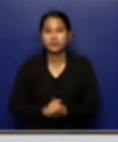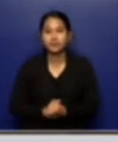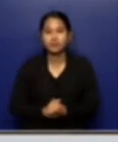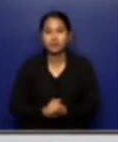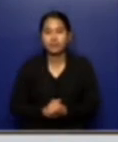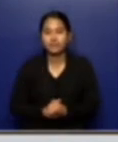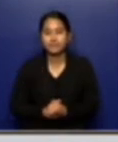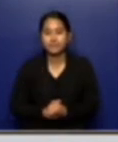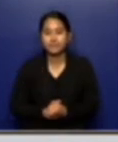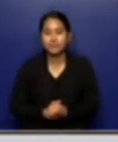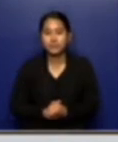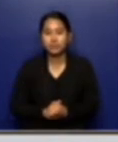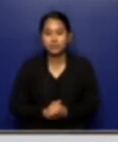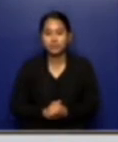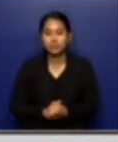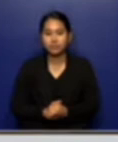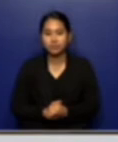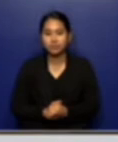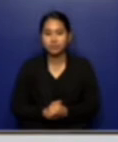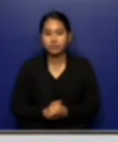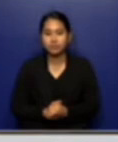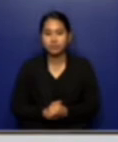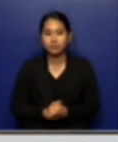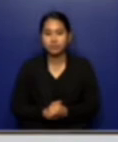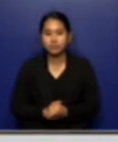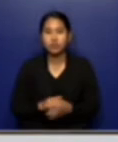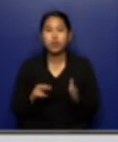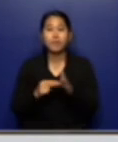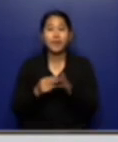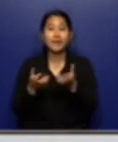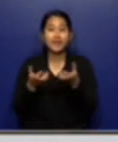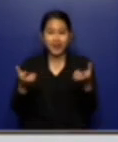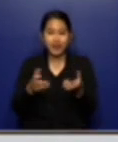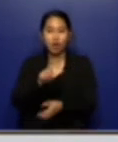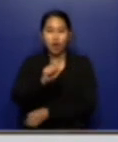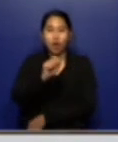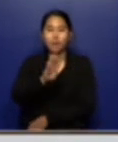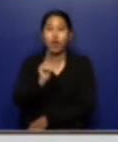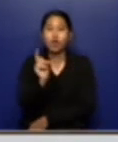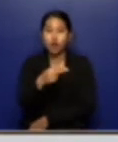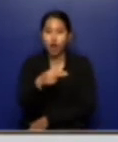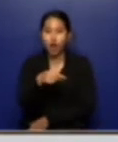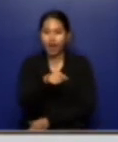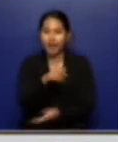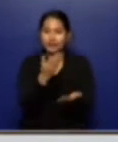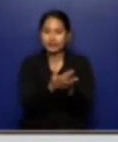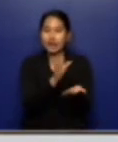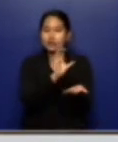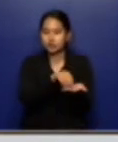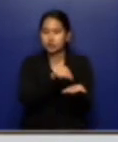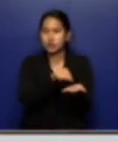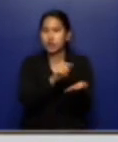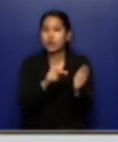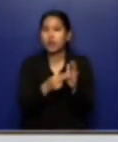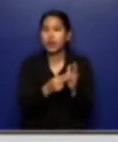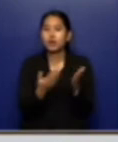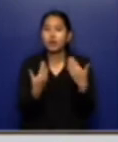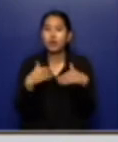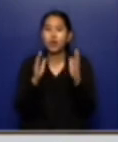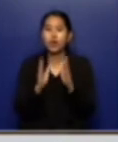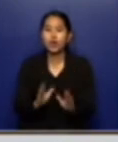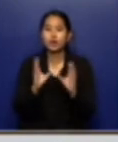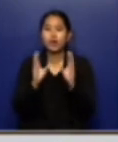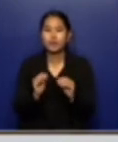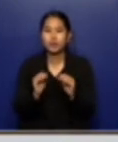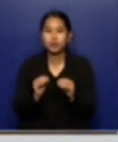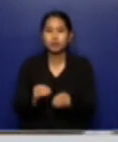โดยไม่นับรวมอยู่ในสัดส่วนรายได้ของอปท.คือเงินของเขาเนี่ยก็คนที่ประชุมมาก็อาจารย์วิษณุ